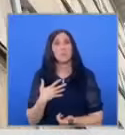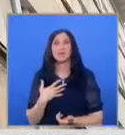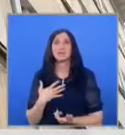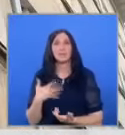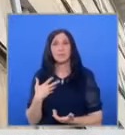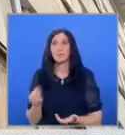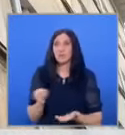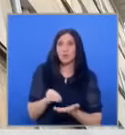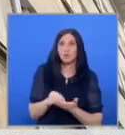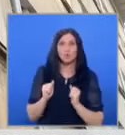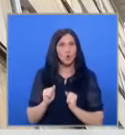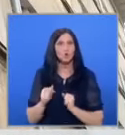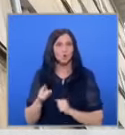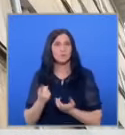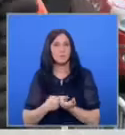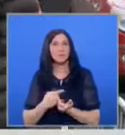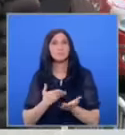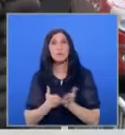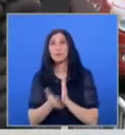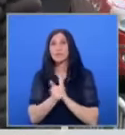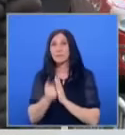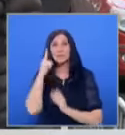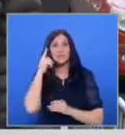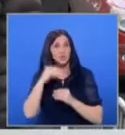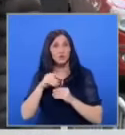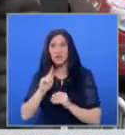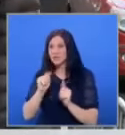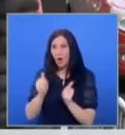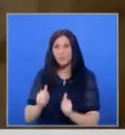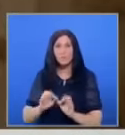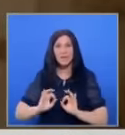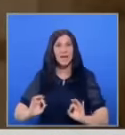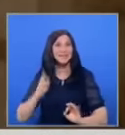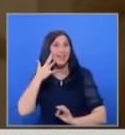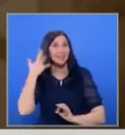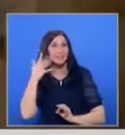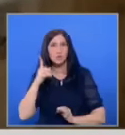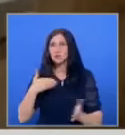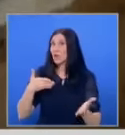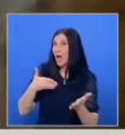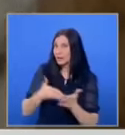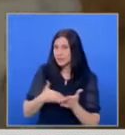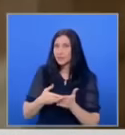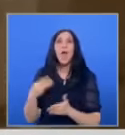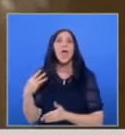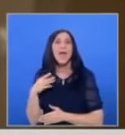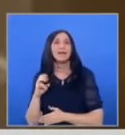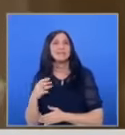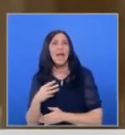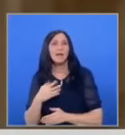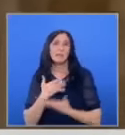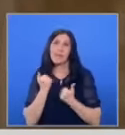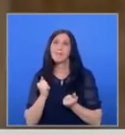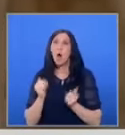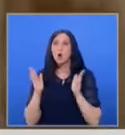Да. Според експертите, за съчинението трябва да се формулира ясна теза и тя да се аргументира. При есето ограничения при интерпретацията